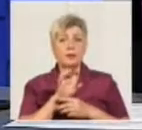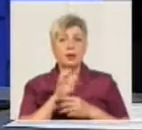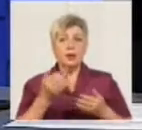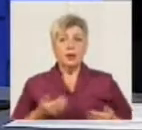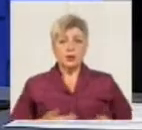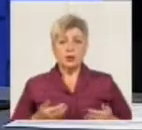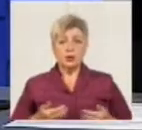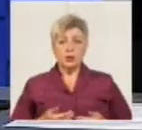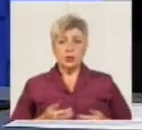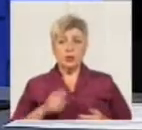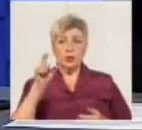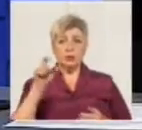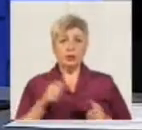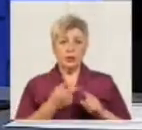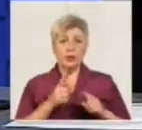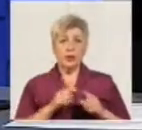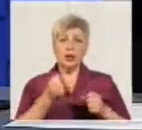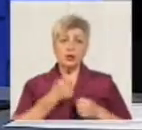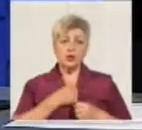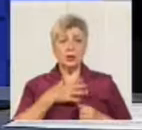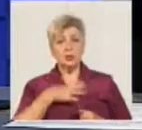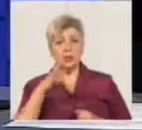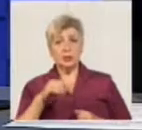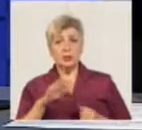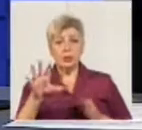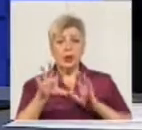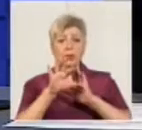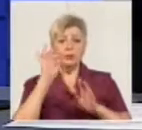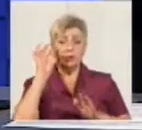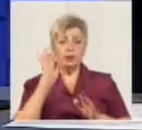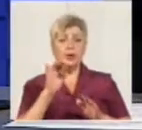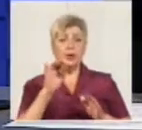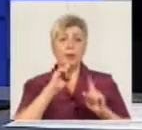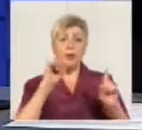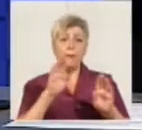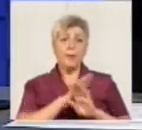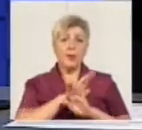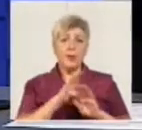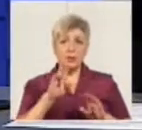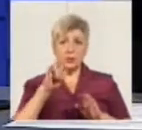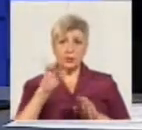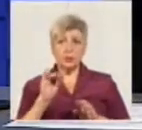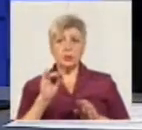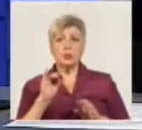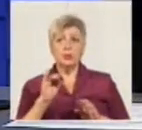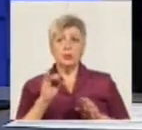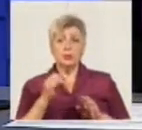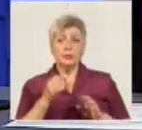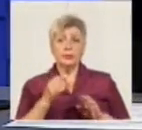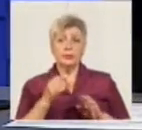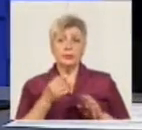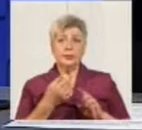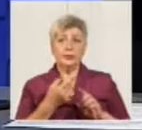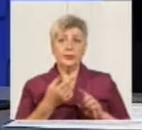життя людини, котра, на жаль, загинула, обираємо пісню, котра або якесь відношення до цієї